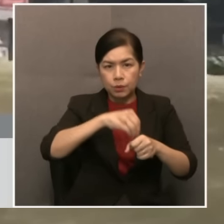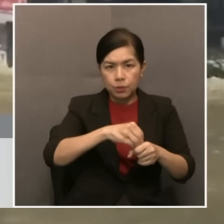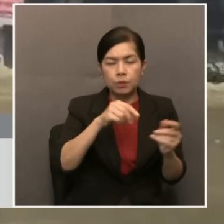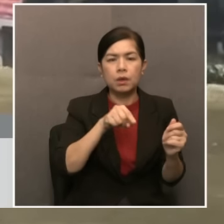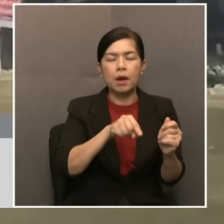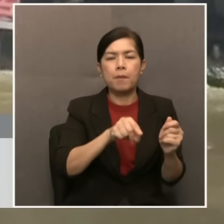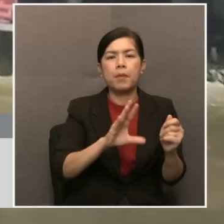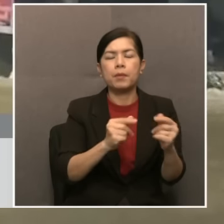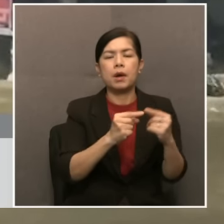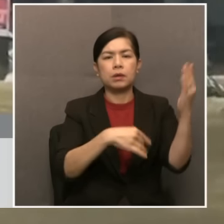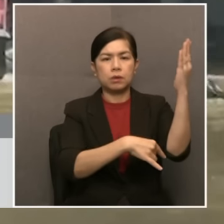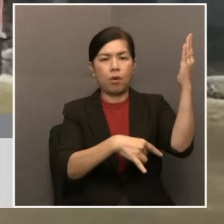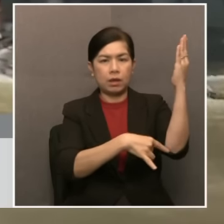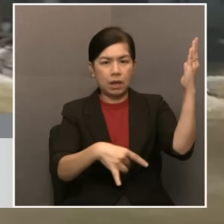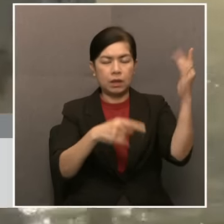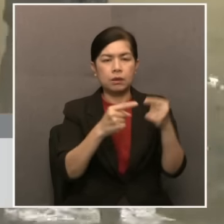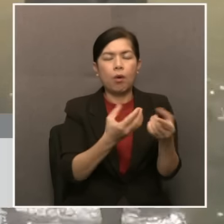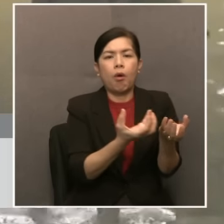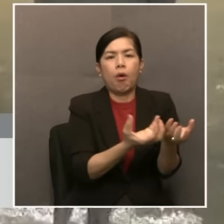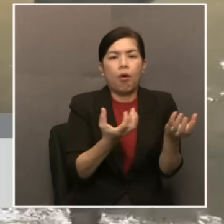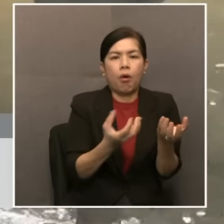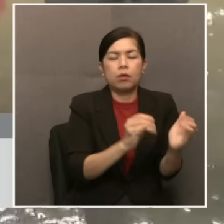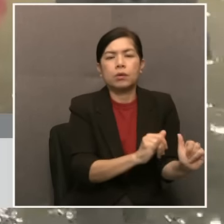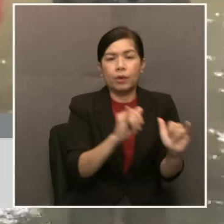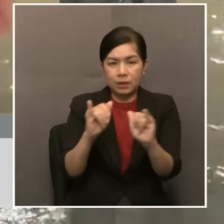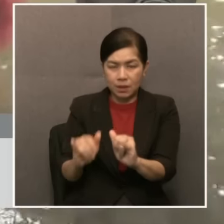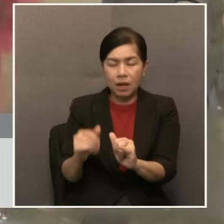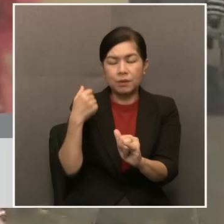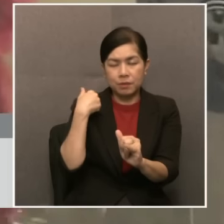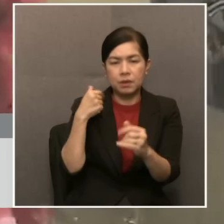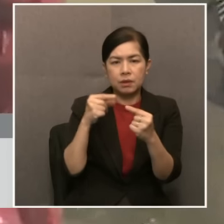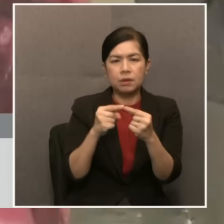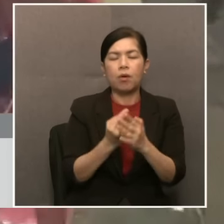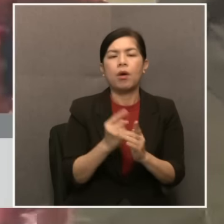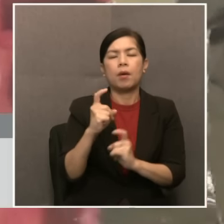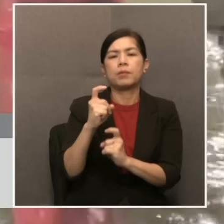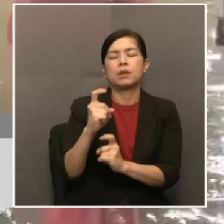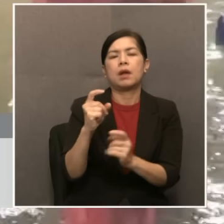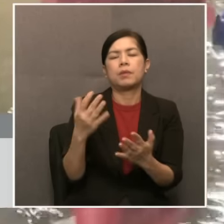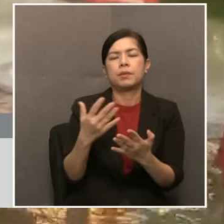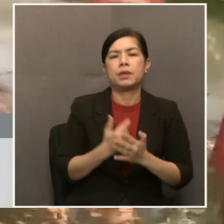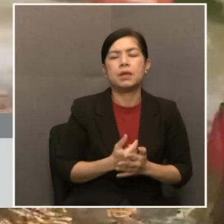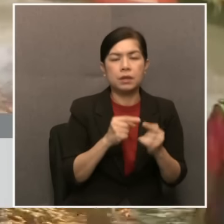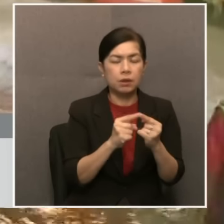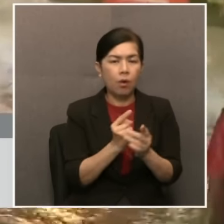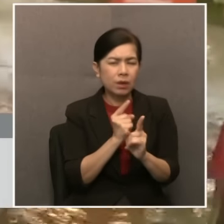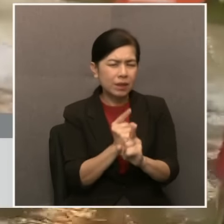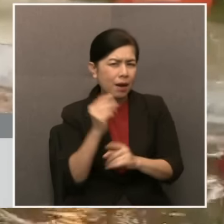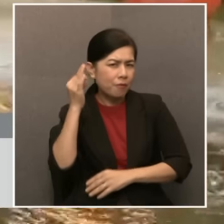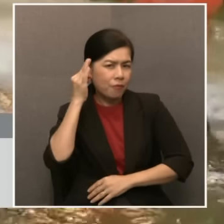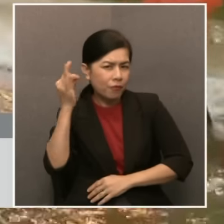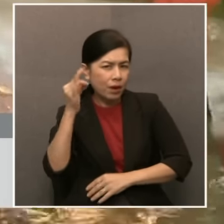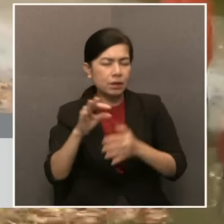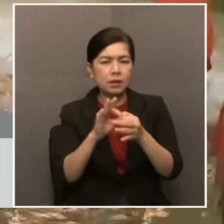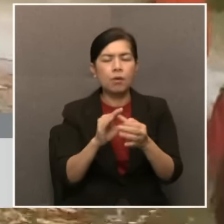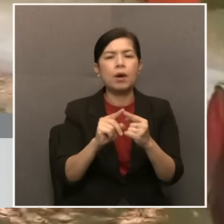ญ่อพยพเคลื่อนย้ายสิ่งของและเตรียมเข้าอยู่ในพื้นที่ปลอดภัยติดตามประกาศจากทางเทศบาลนครหาดใหญ่อย่างใกล้ชิ